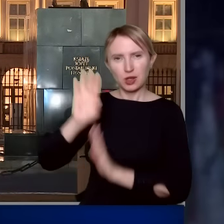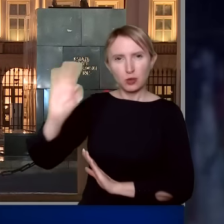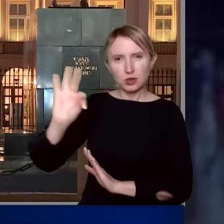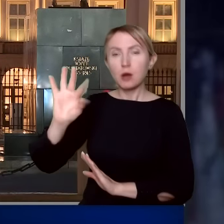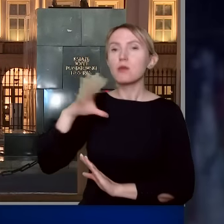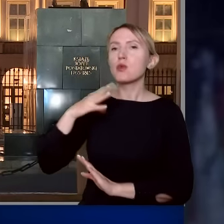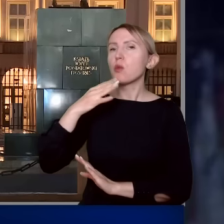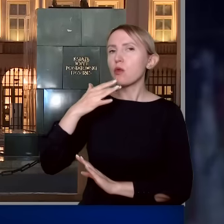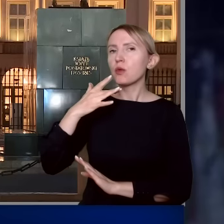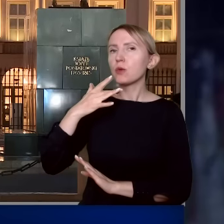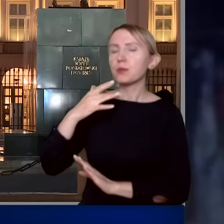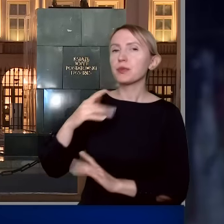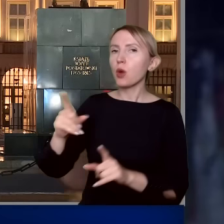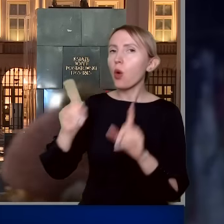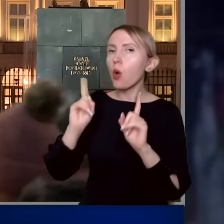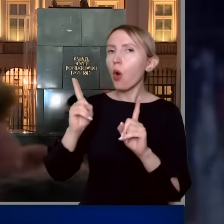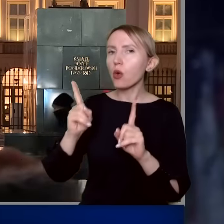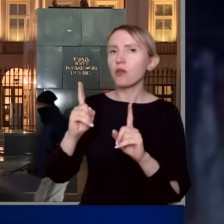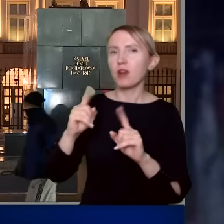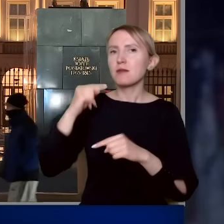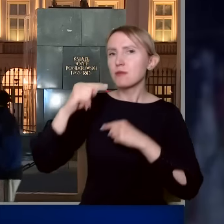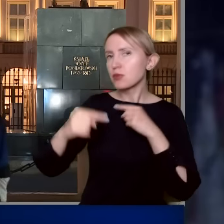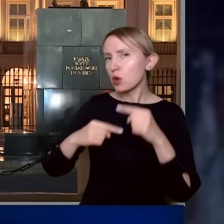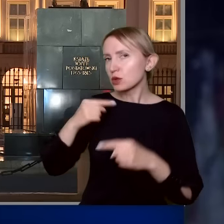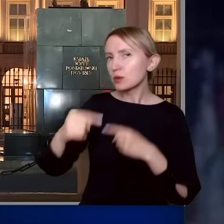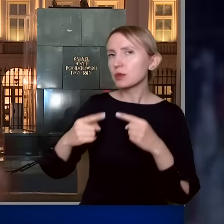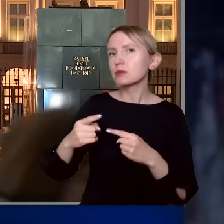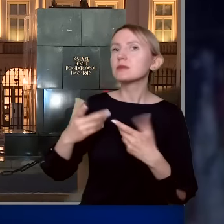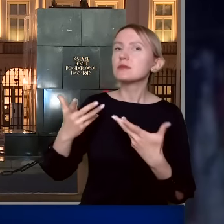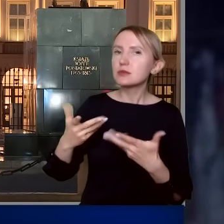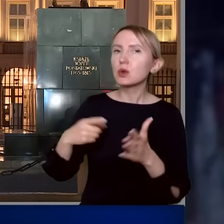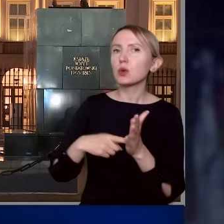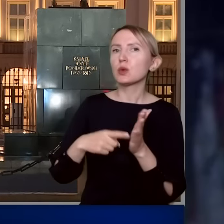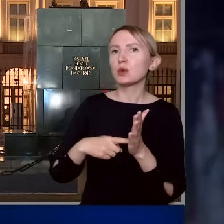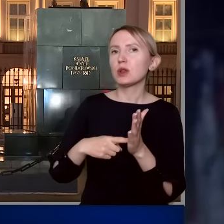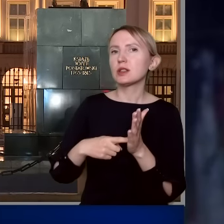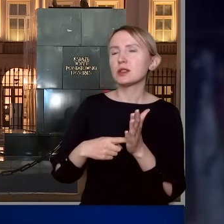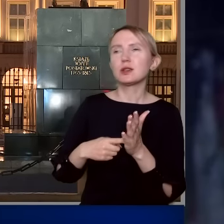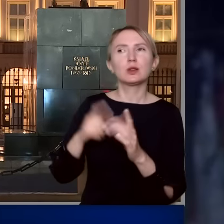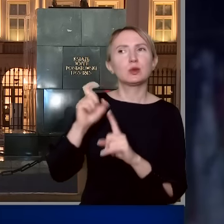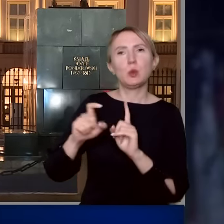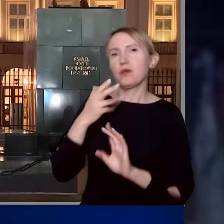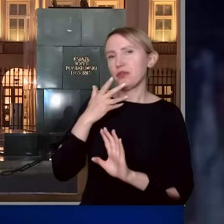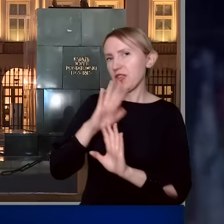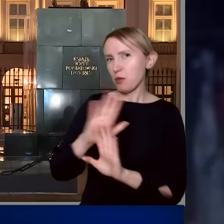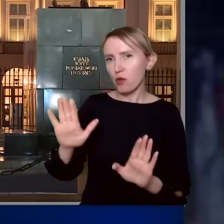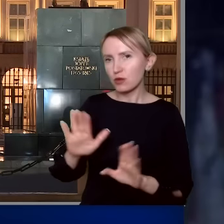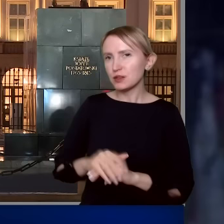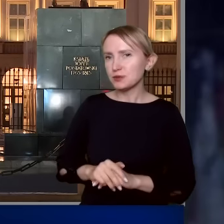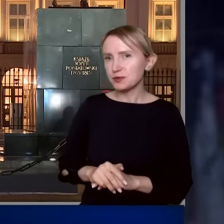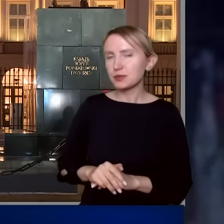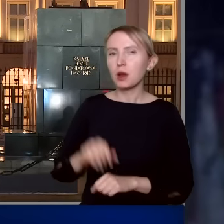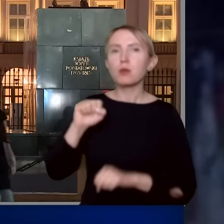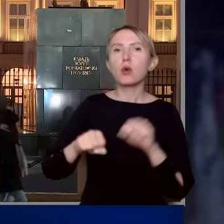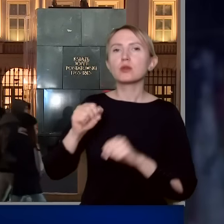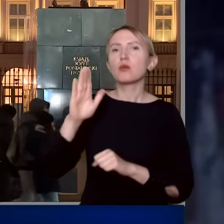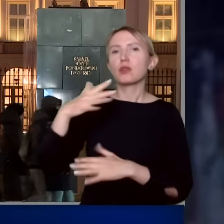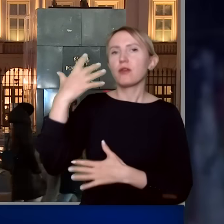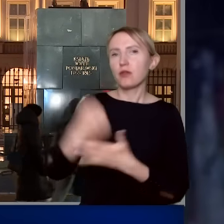z ostrożności procesowej radziłabym takich złotów nie używać, bo to może być przez sąd potem